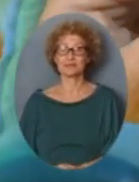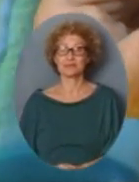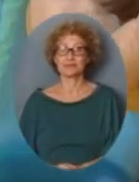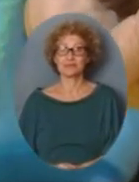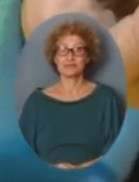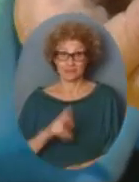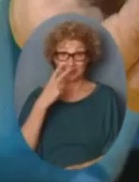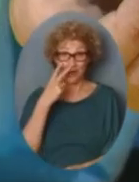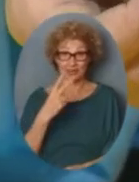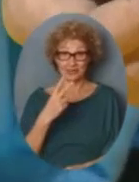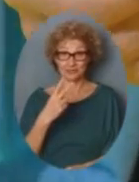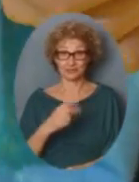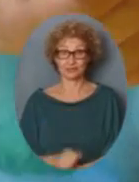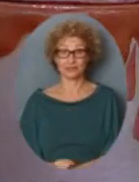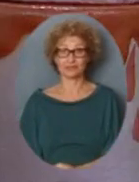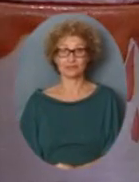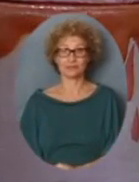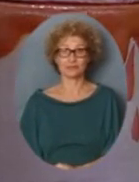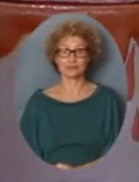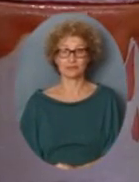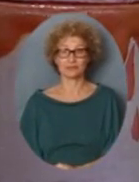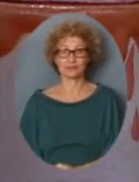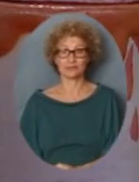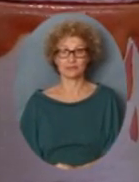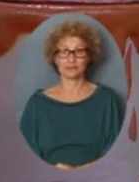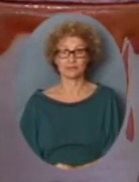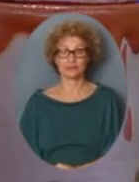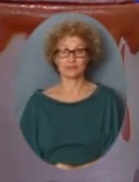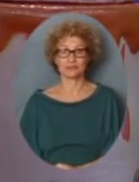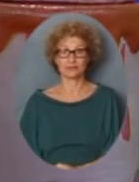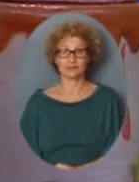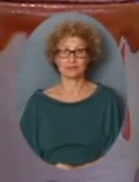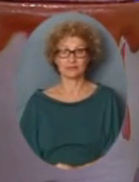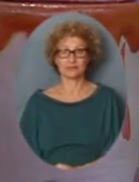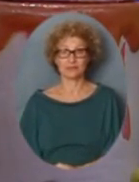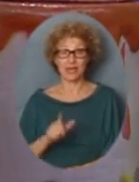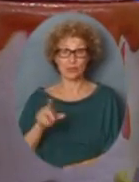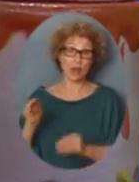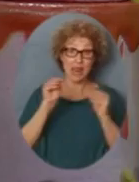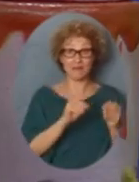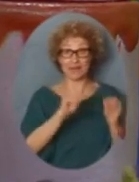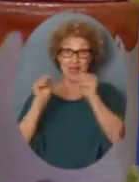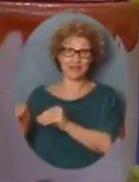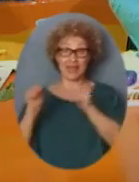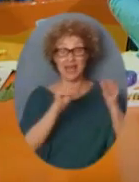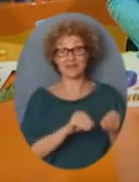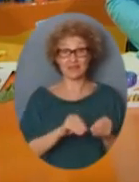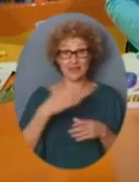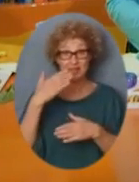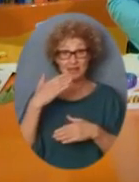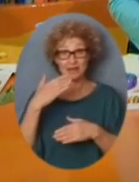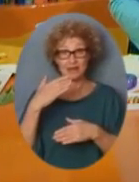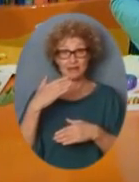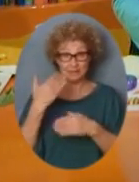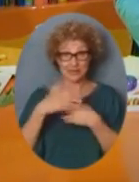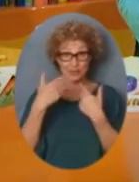אתה רואה? עכשיו את יכולה להזיז את הברכה לירוק ואחר כך לאדום ואז לתת לי לאכול את הירוק? צבע, זה